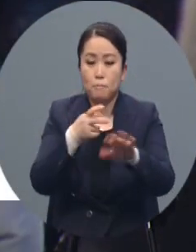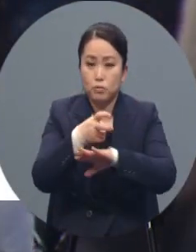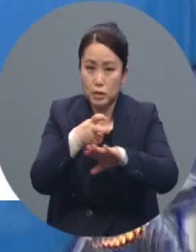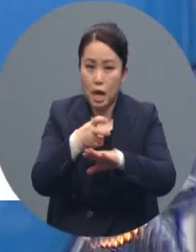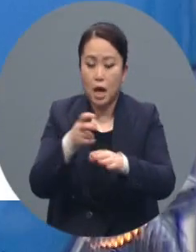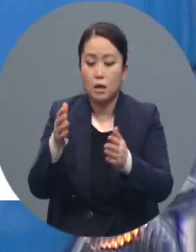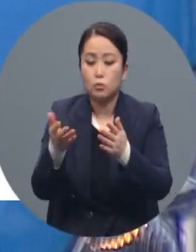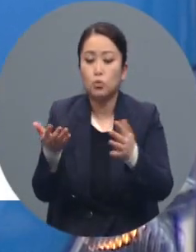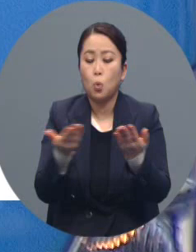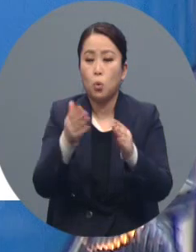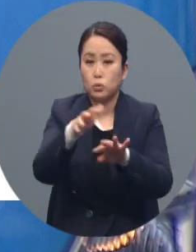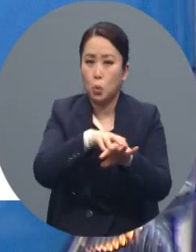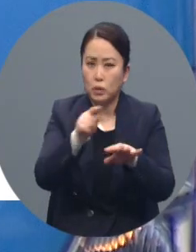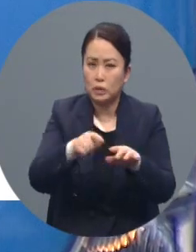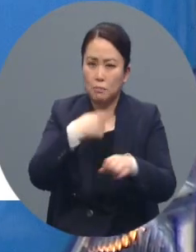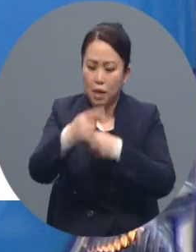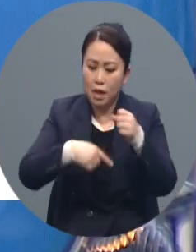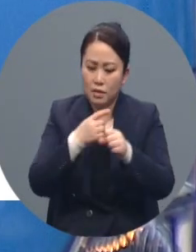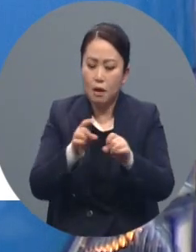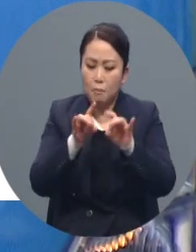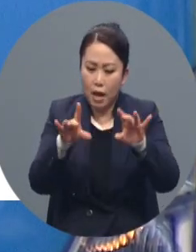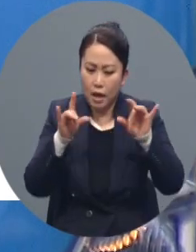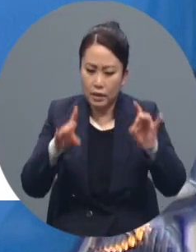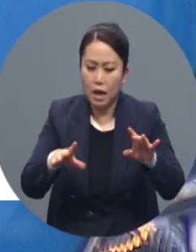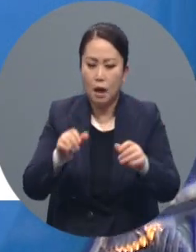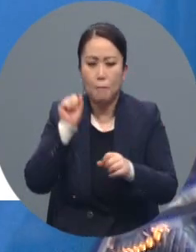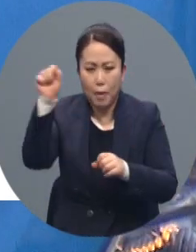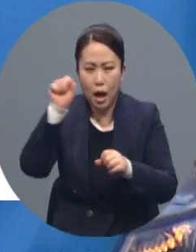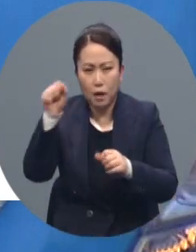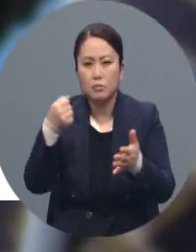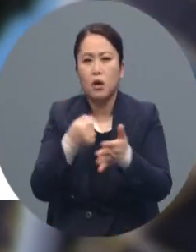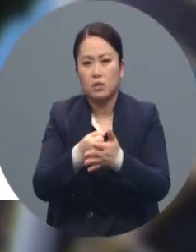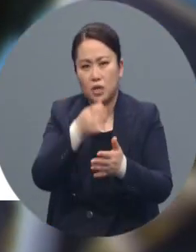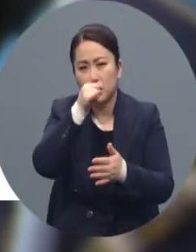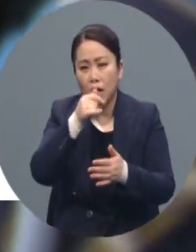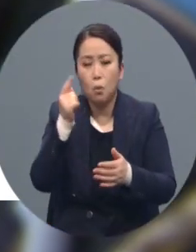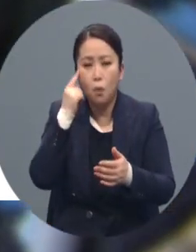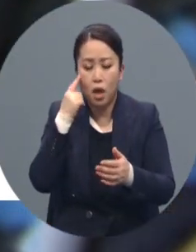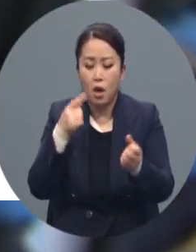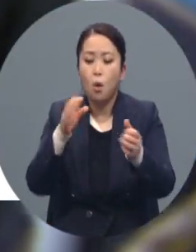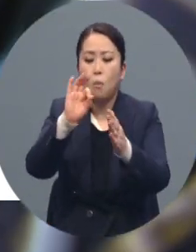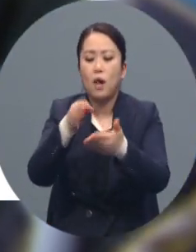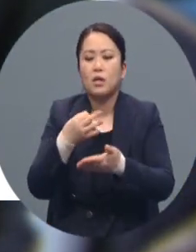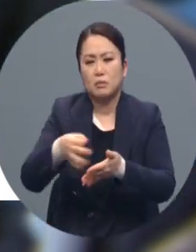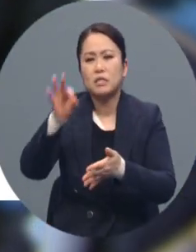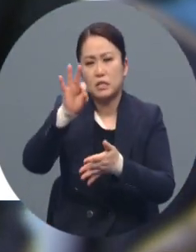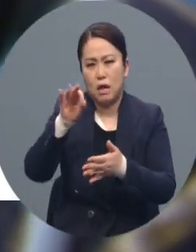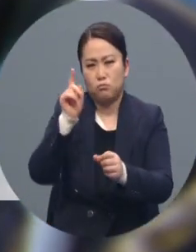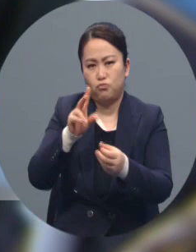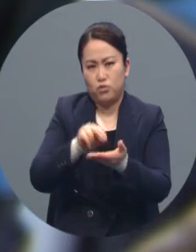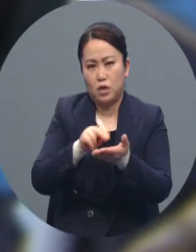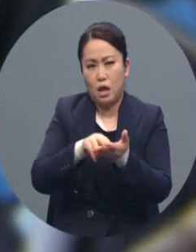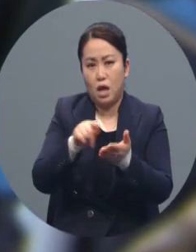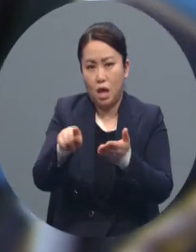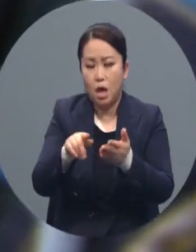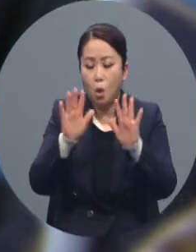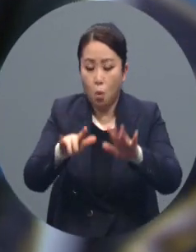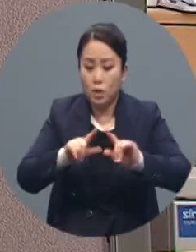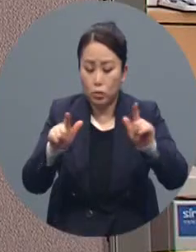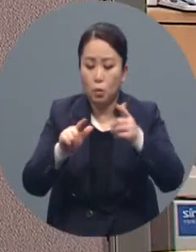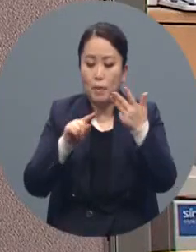파업을 결의해왔는데 주된 요구는 임금 인상입니다. 올해도 8.5% 인상분을 요구하고